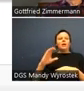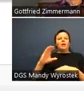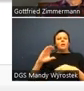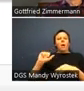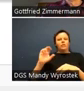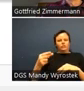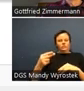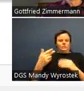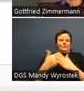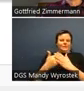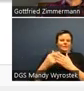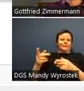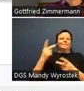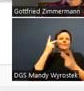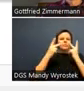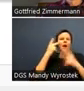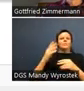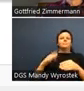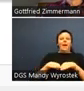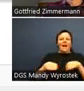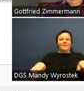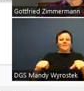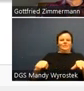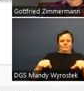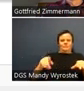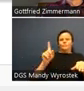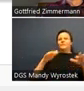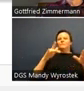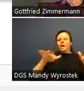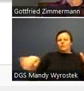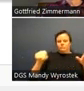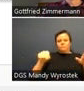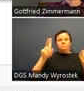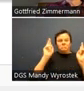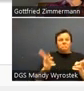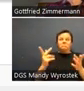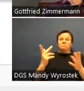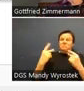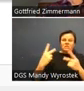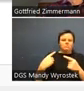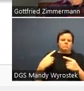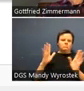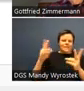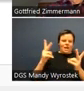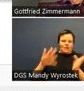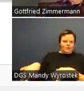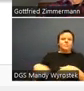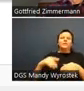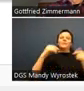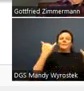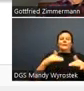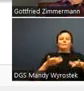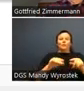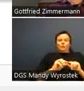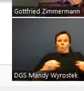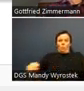Sie fragen jetzt sicher, ja, wie kann ich denn von meiner Fußnote wieder zurück in den Text kommen und umgekehrt? Also ich